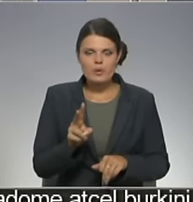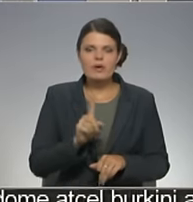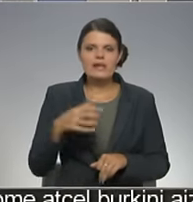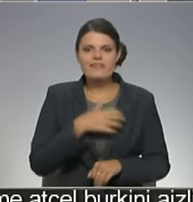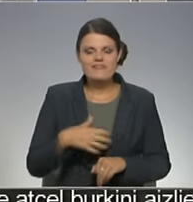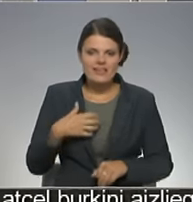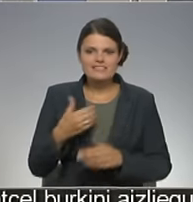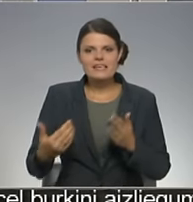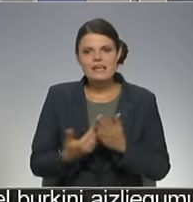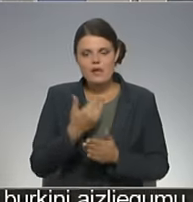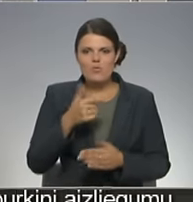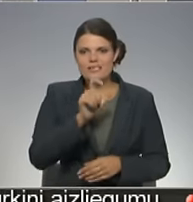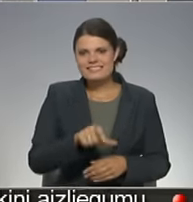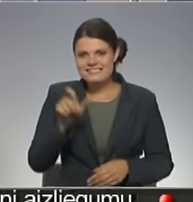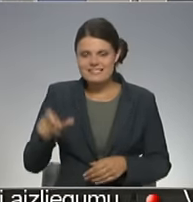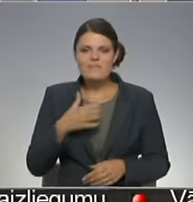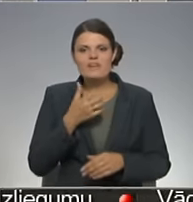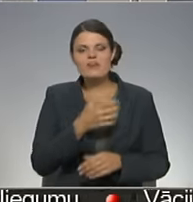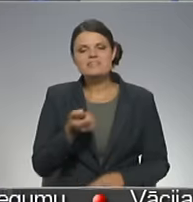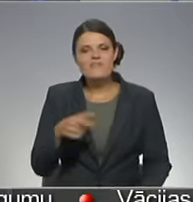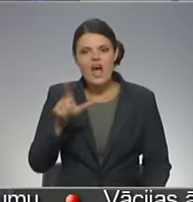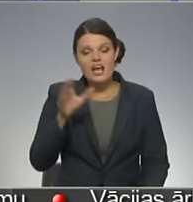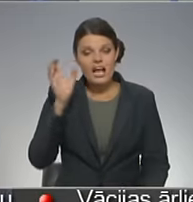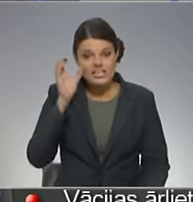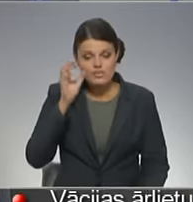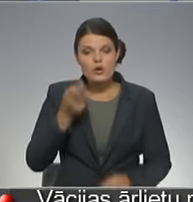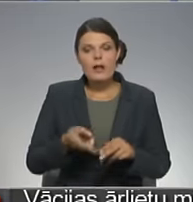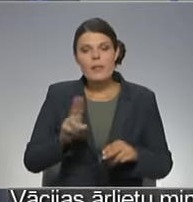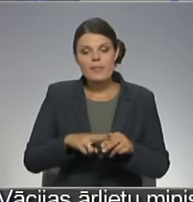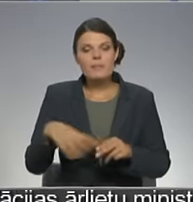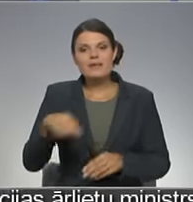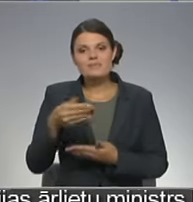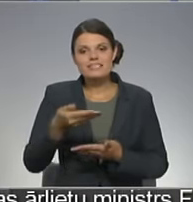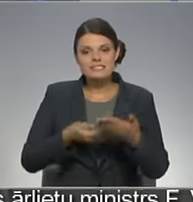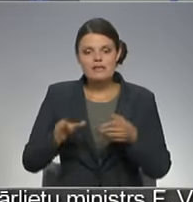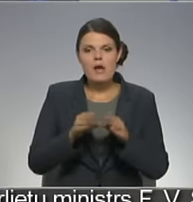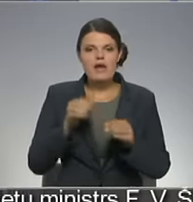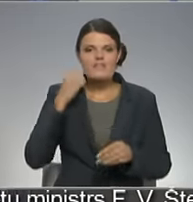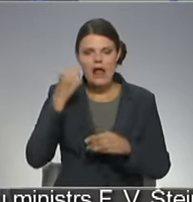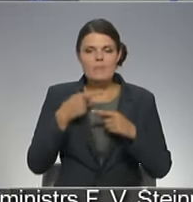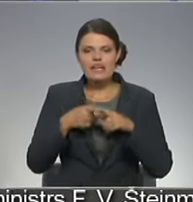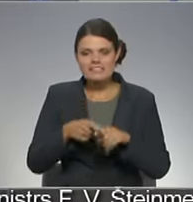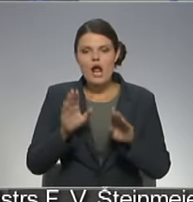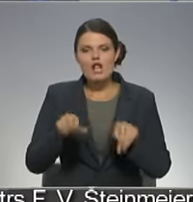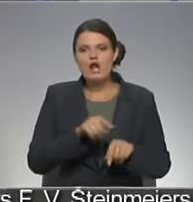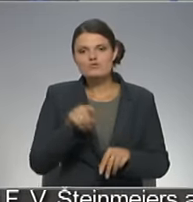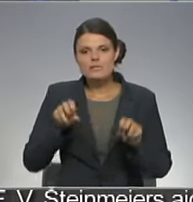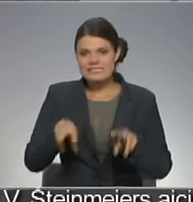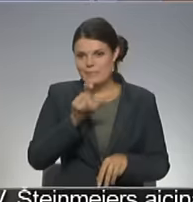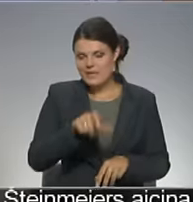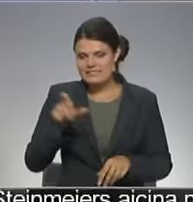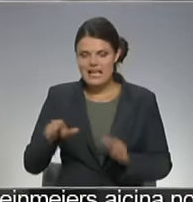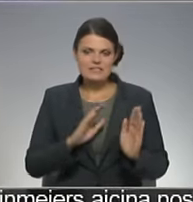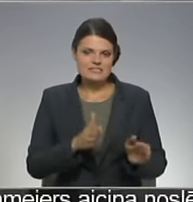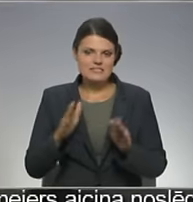jauni kadri un ir vajadzīgas vairāk zināšanas, un tāpēc mēs sadarbojamies ar Valmieras tehnikumu, lai šos speciālistus